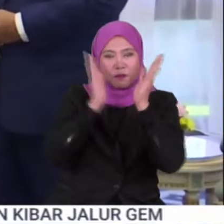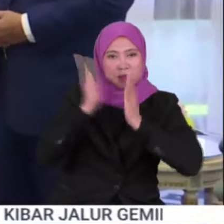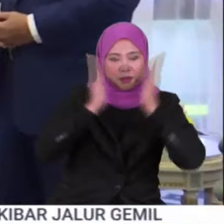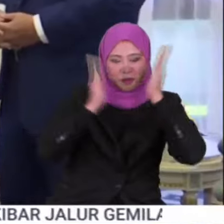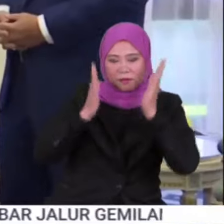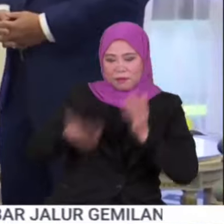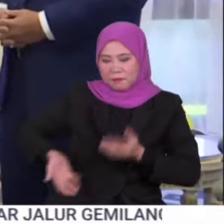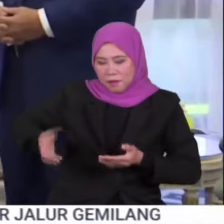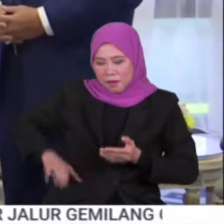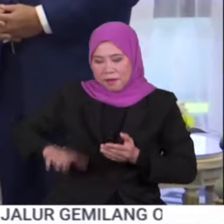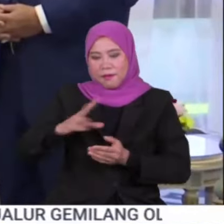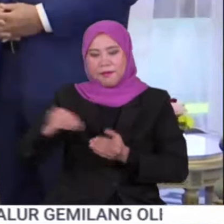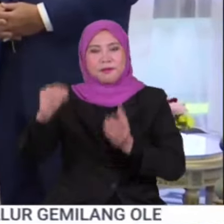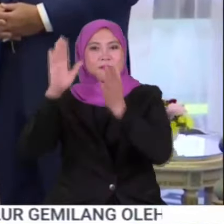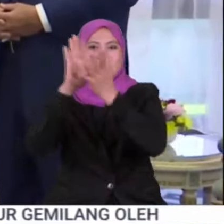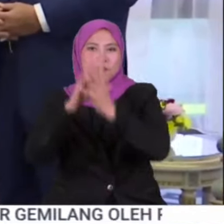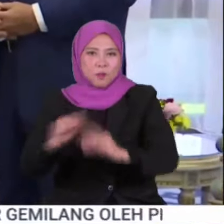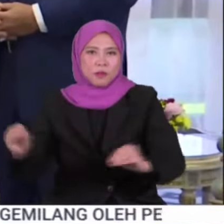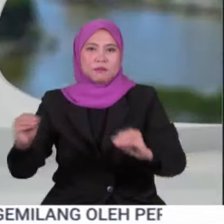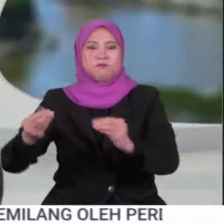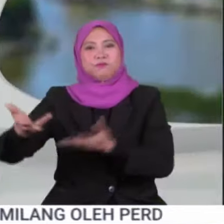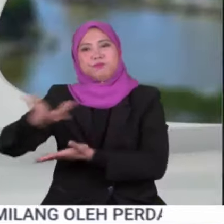Malaysia serta Sarawak amnya.